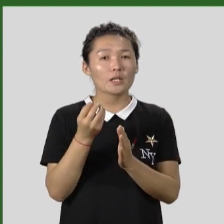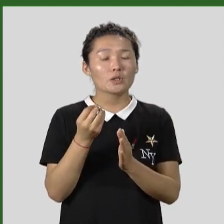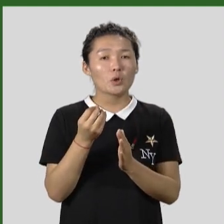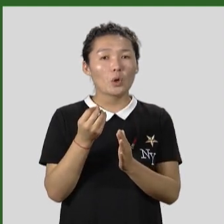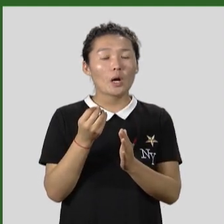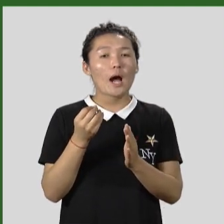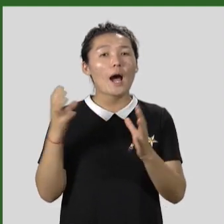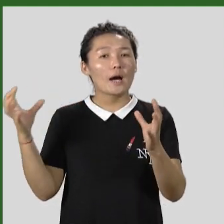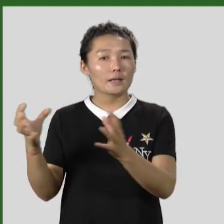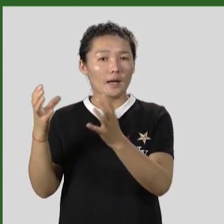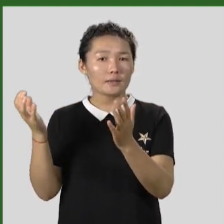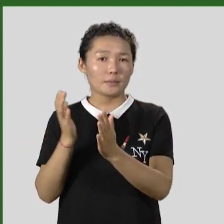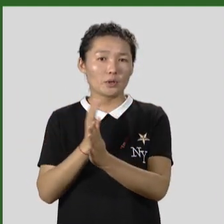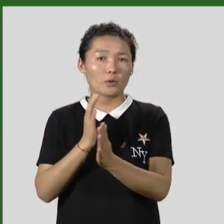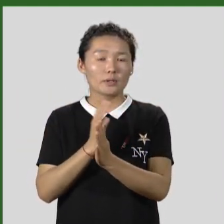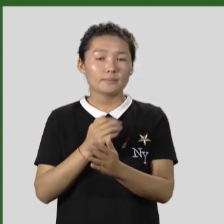охране.